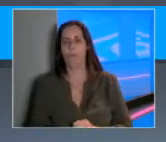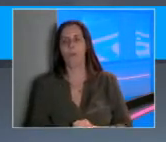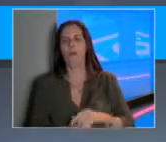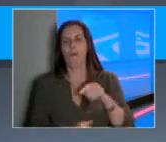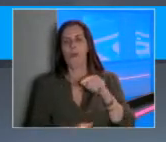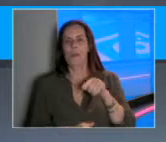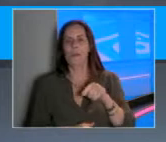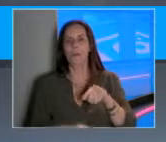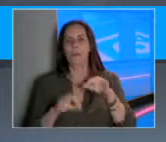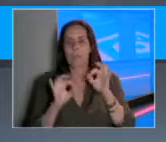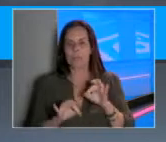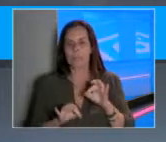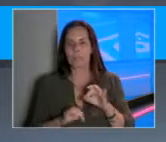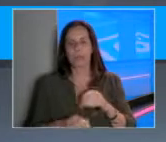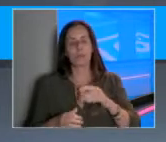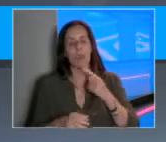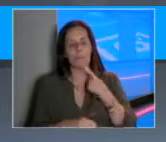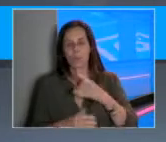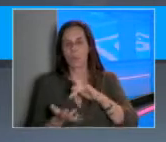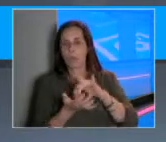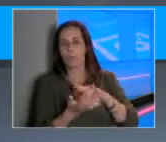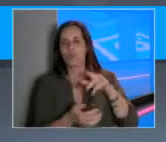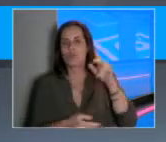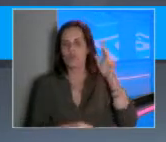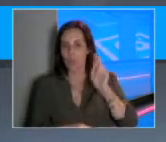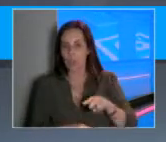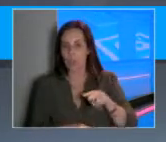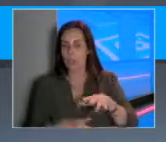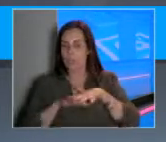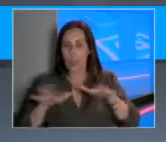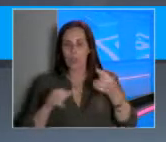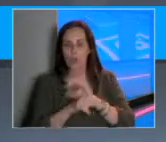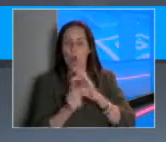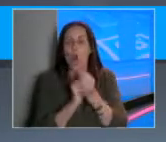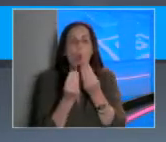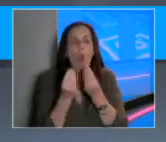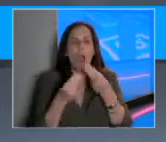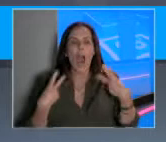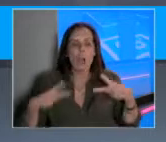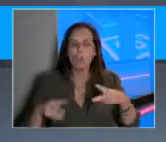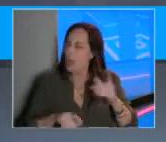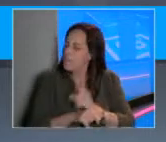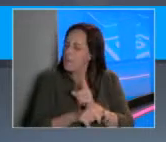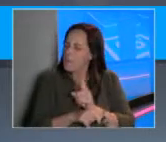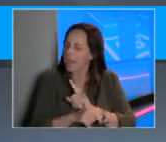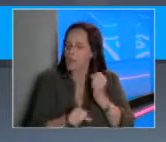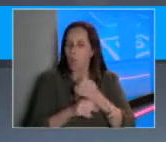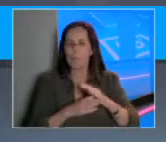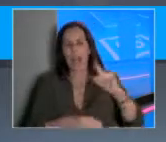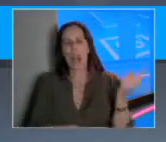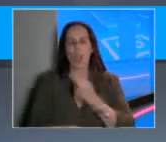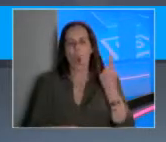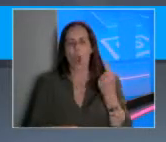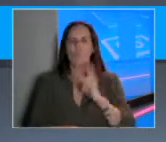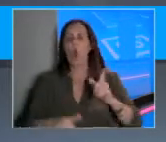ועל זה דיברנו, ובעצם נתנו דגש שבמקומות שיש התפרצות או חשש, מיד לעשות בדיקה לכולם,